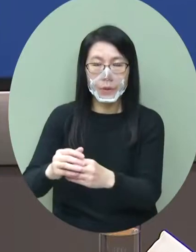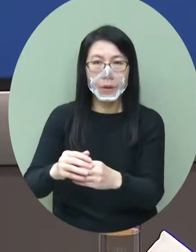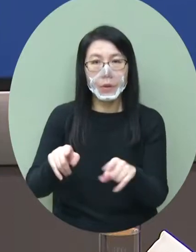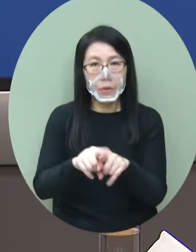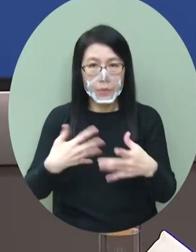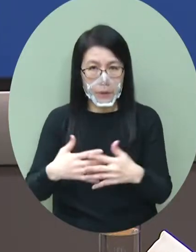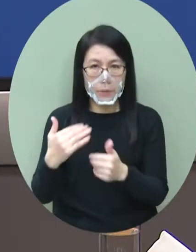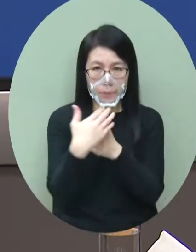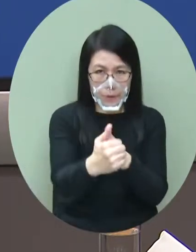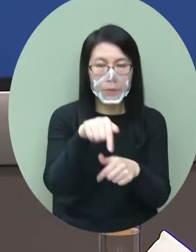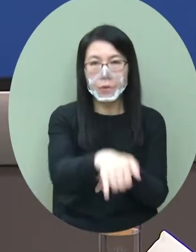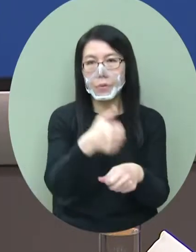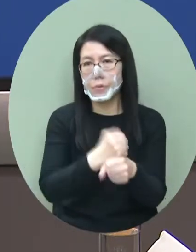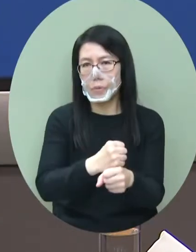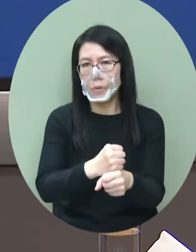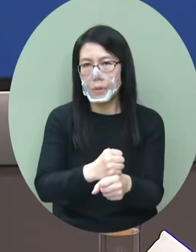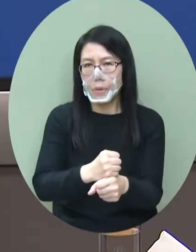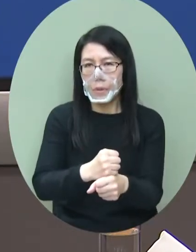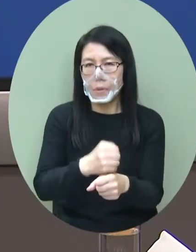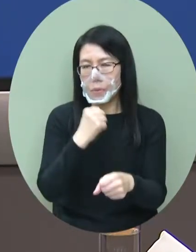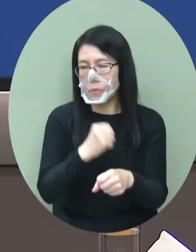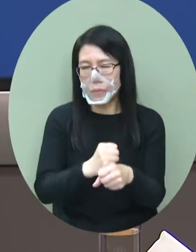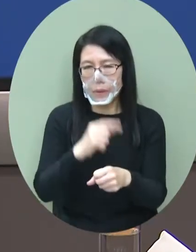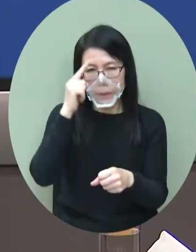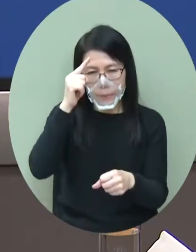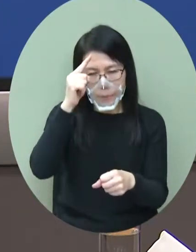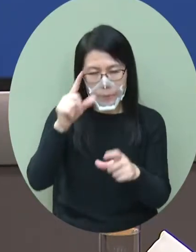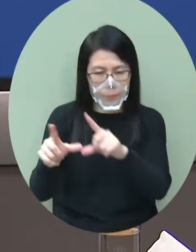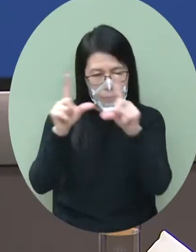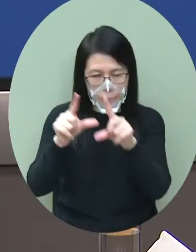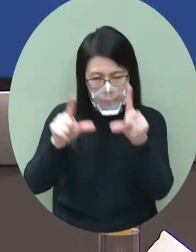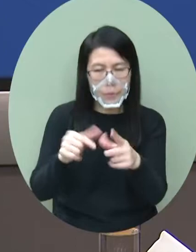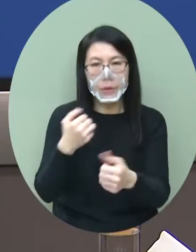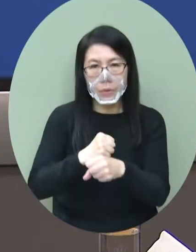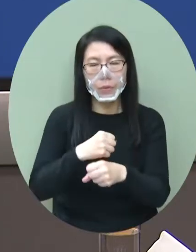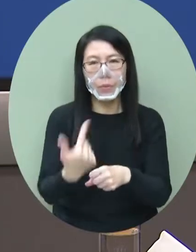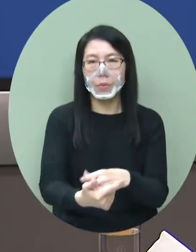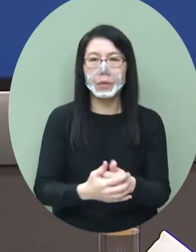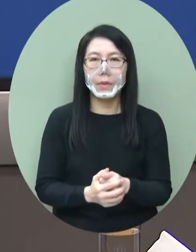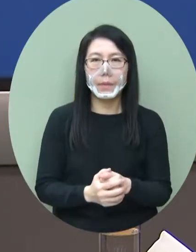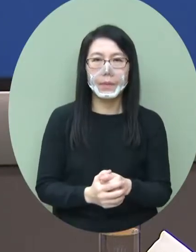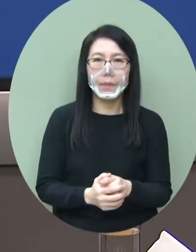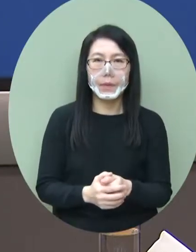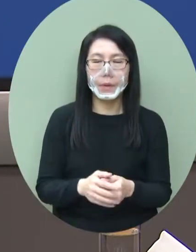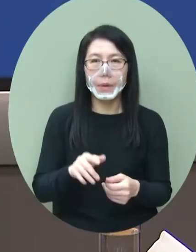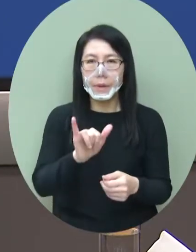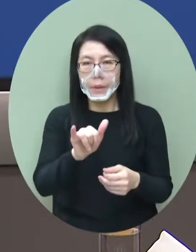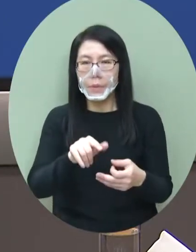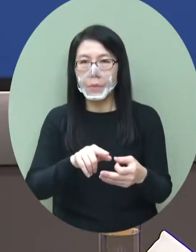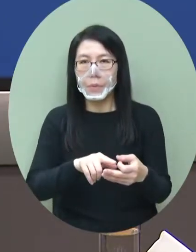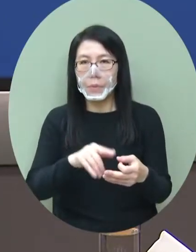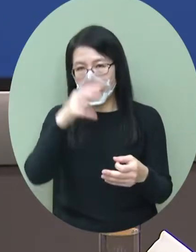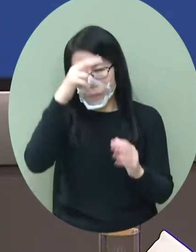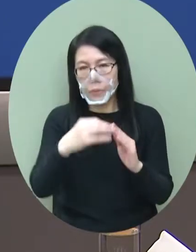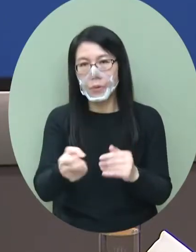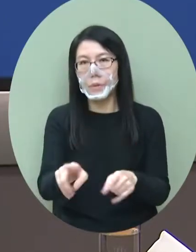简单，是日以继夜的做。邱局长做商务的，但他商务的同事都有参与这个微